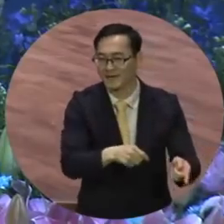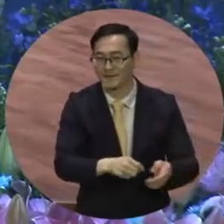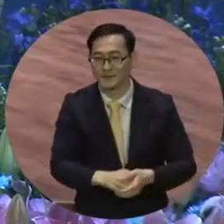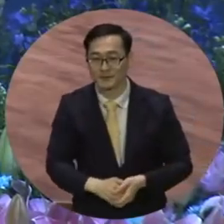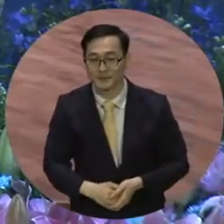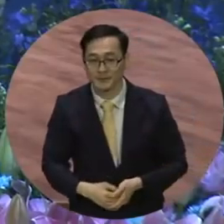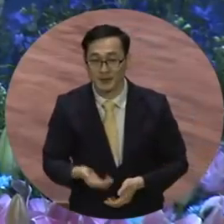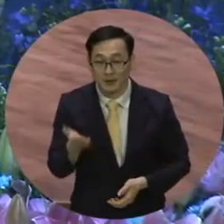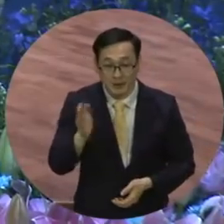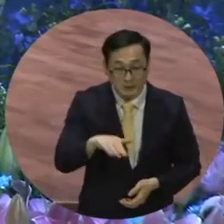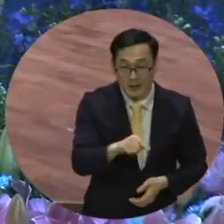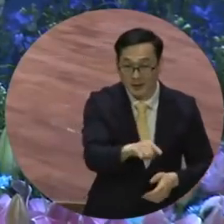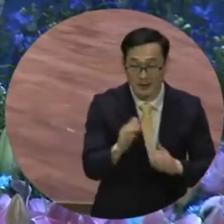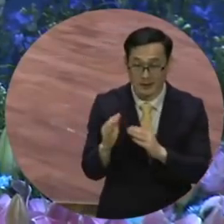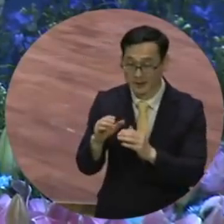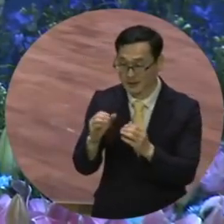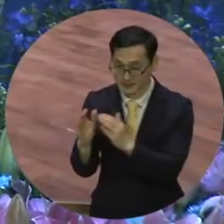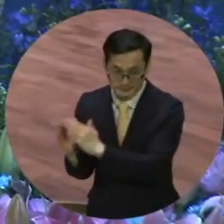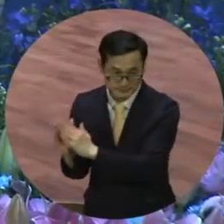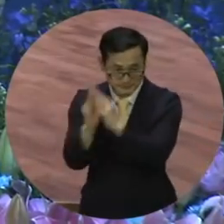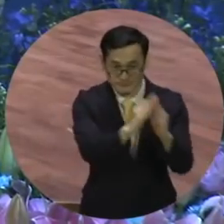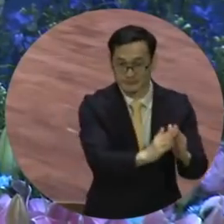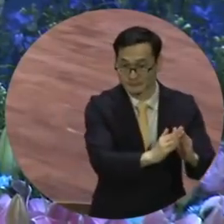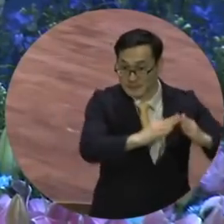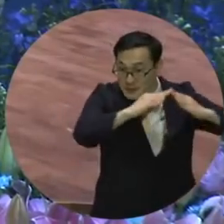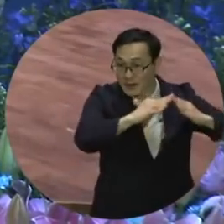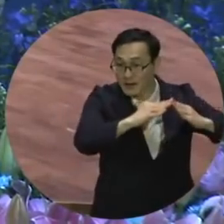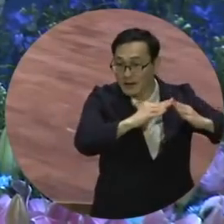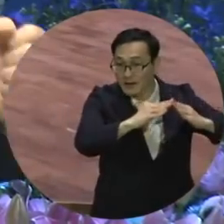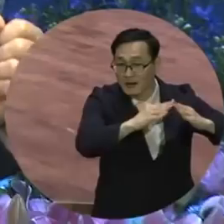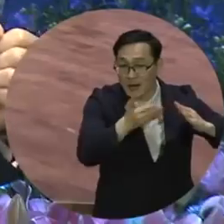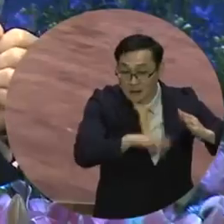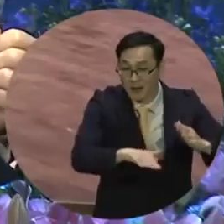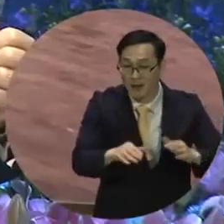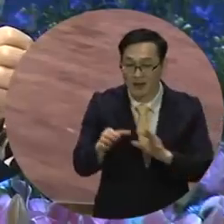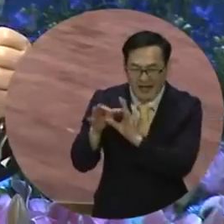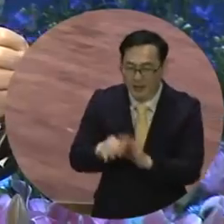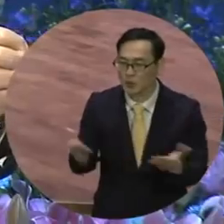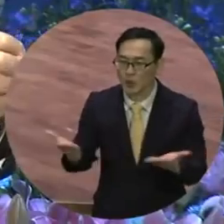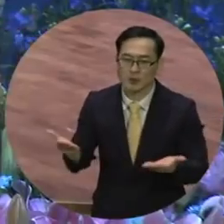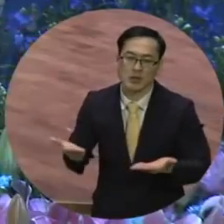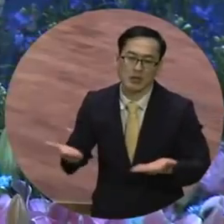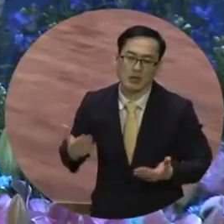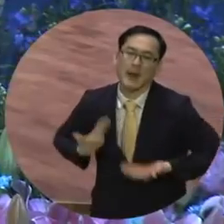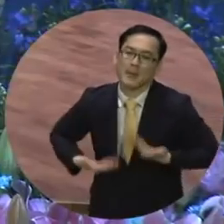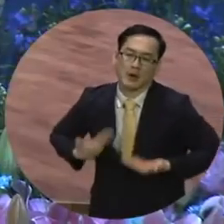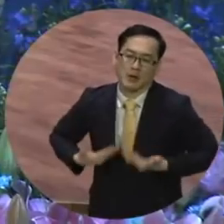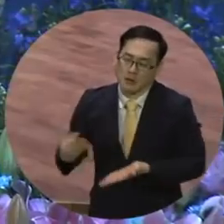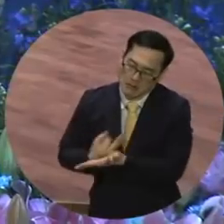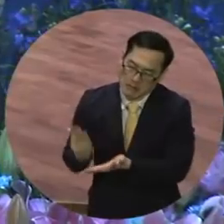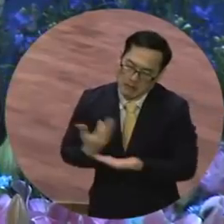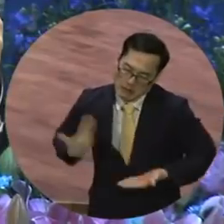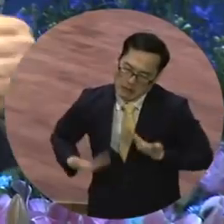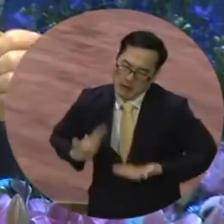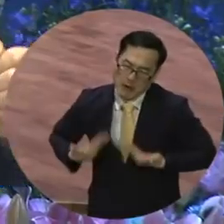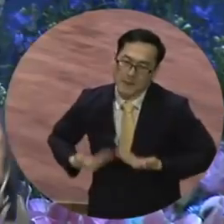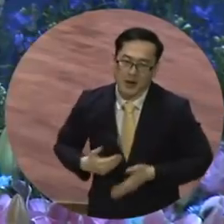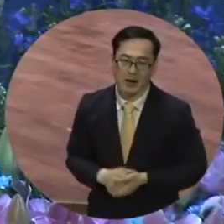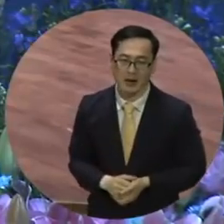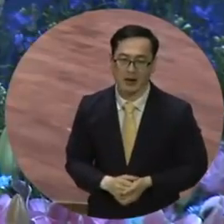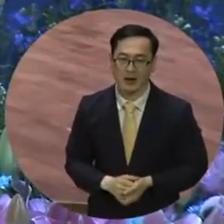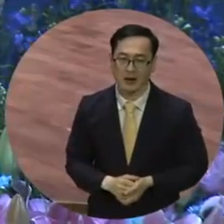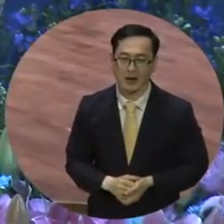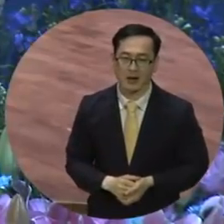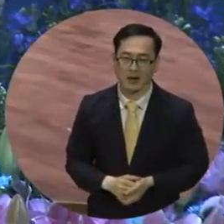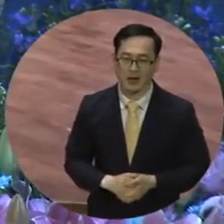새로운 집으로 이사를 그렇게 해놓고도 돈 벌기 바빴어. 돈복이 바보 아침에 일찍이